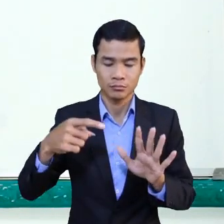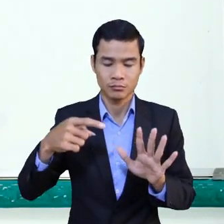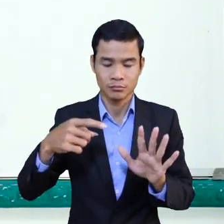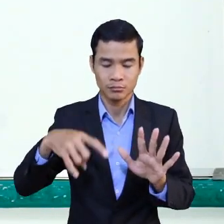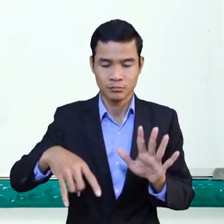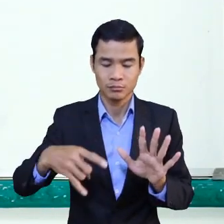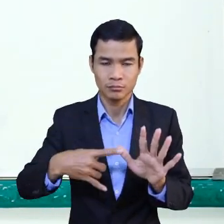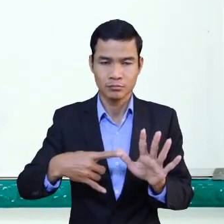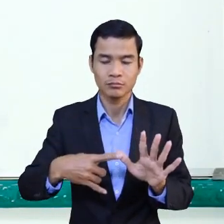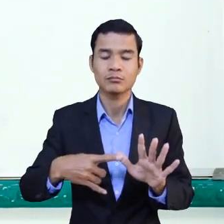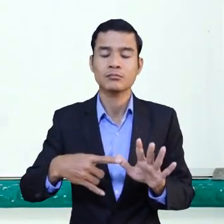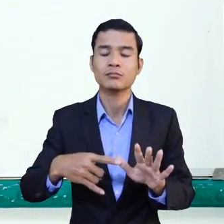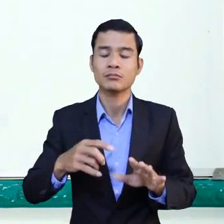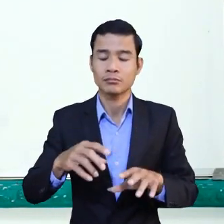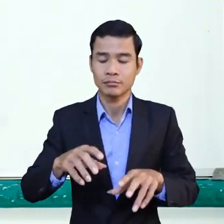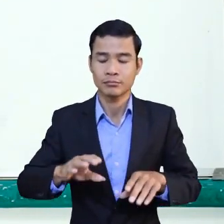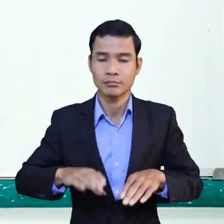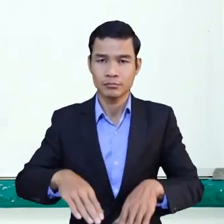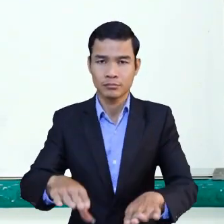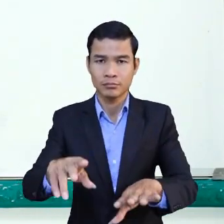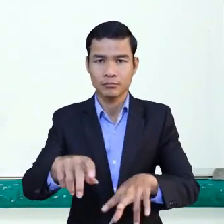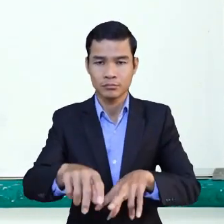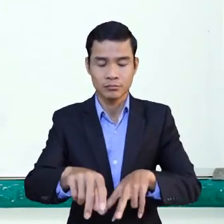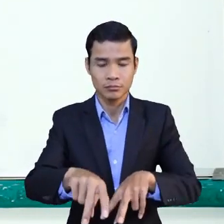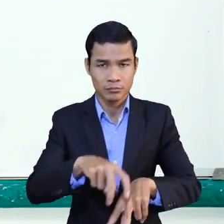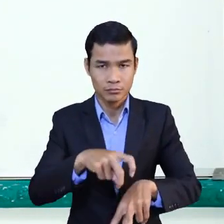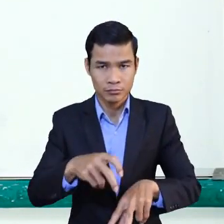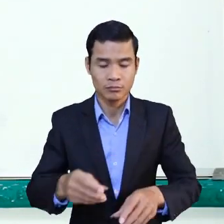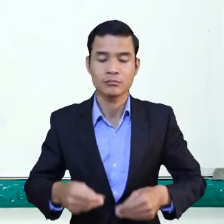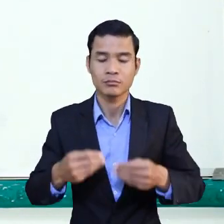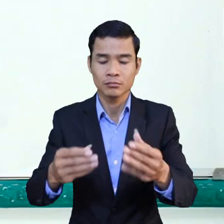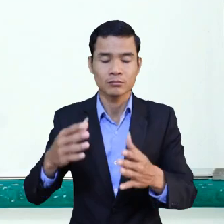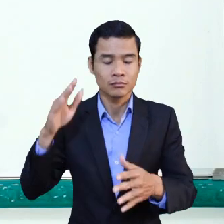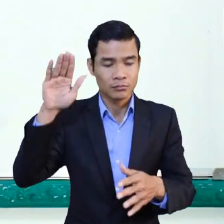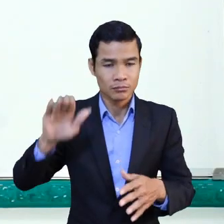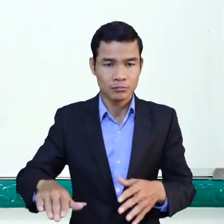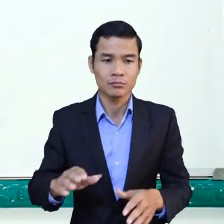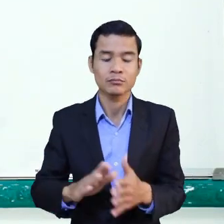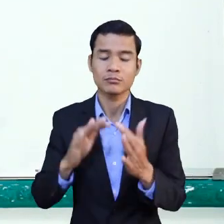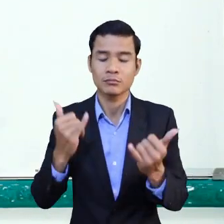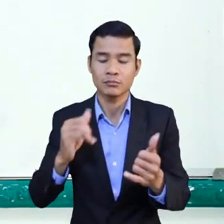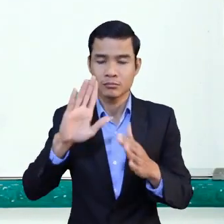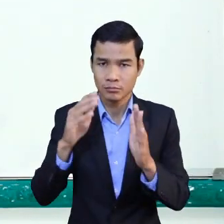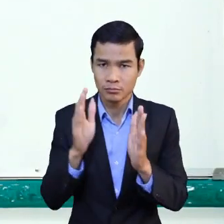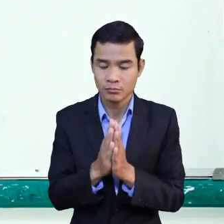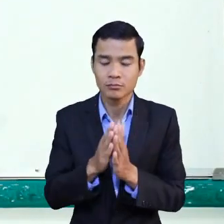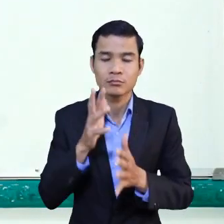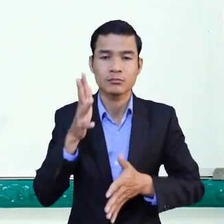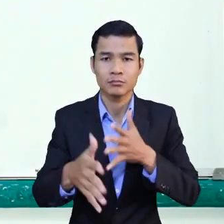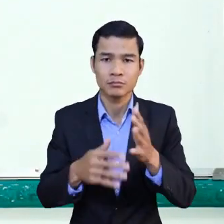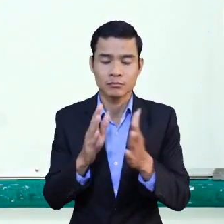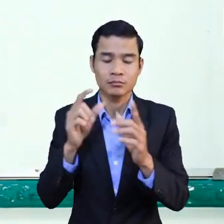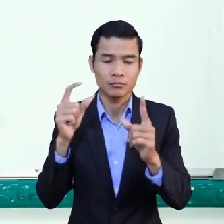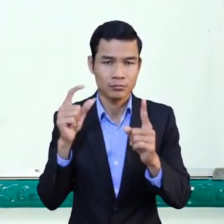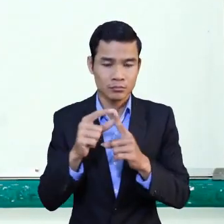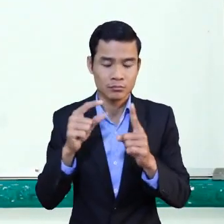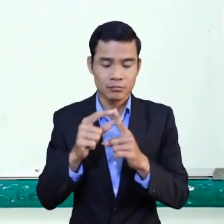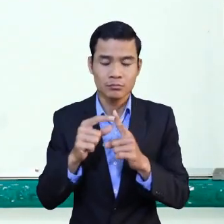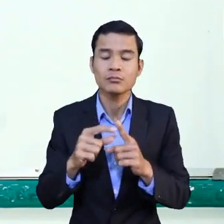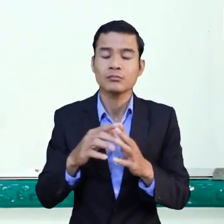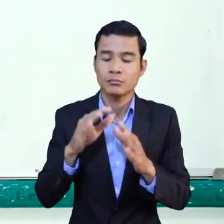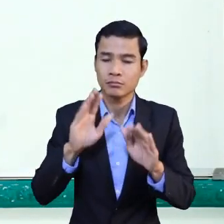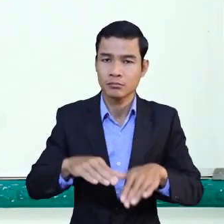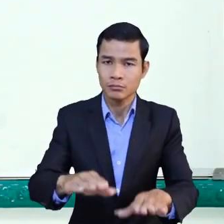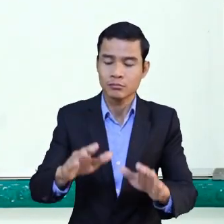ណាដេខោឲ្យប្អូនអរគុណកូនឥឡូវកូនកូនត្រៀមខ្លួនអានពាក្យដេនៅលើក្តារខៀនដល់ខ្លួនឯ